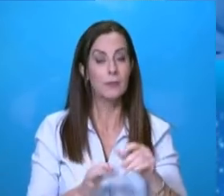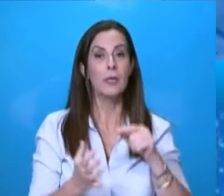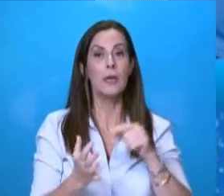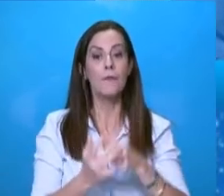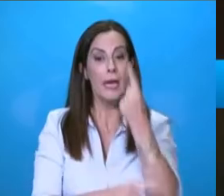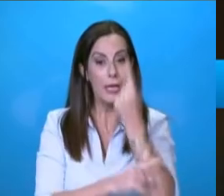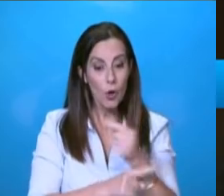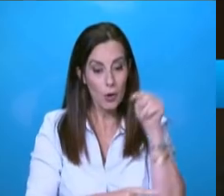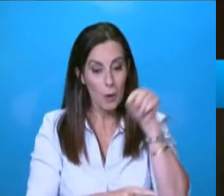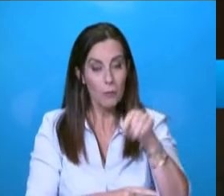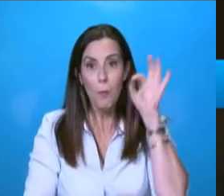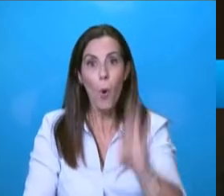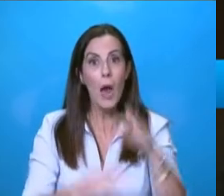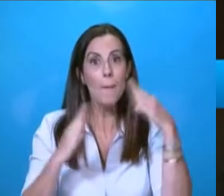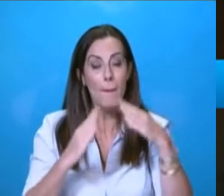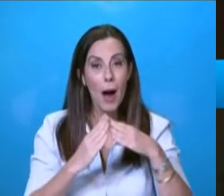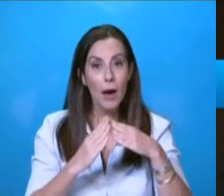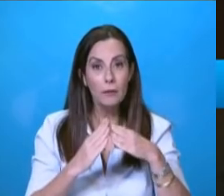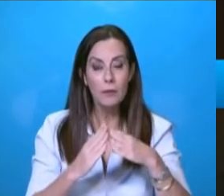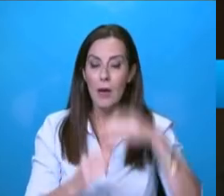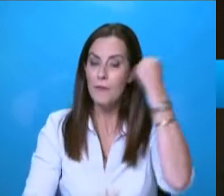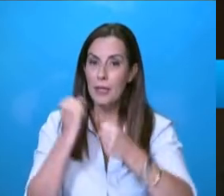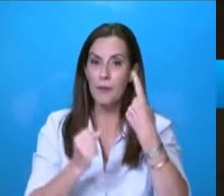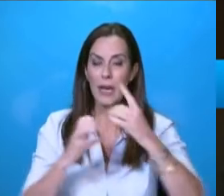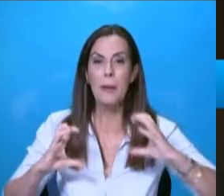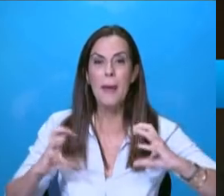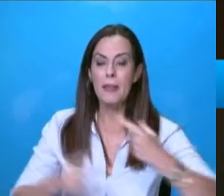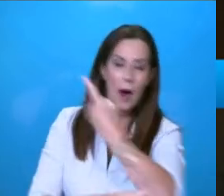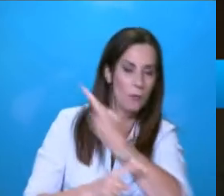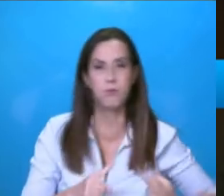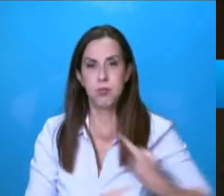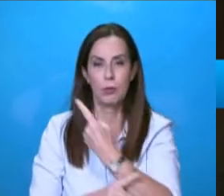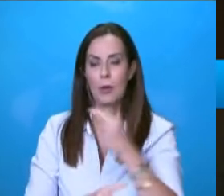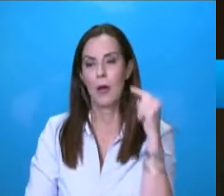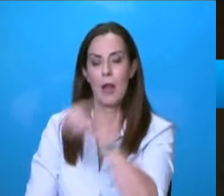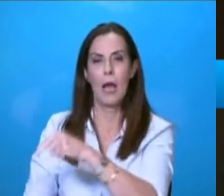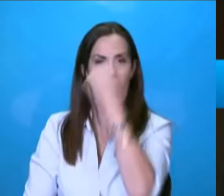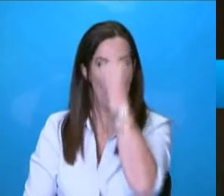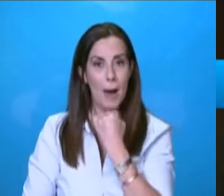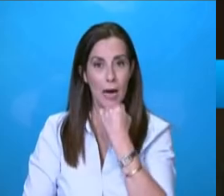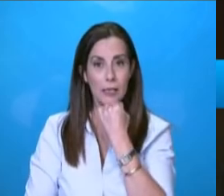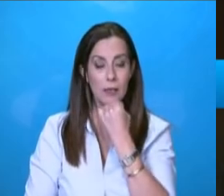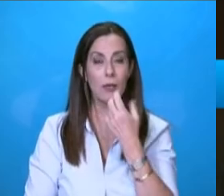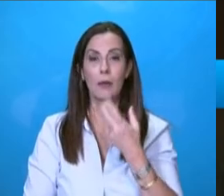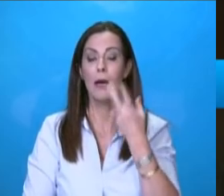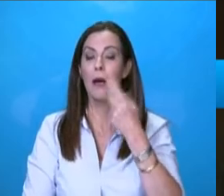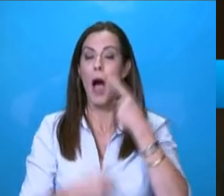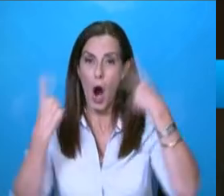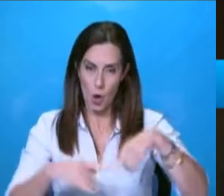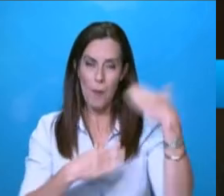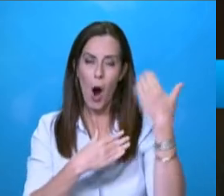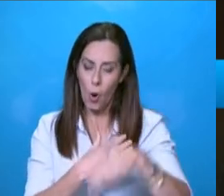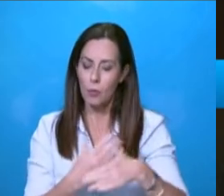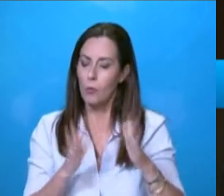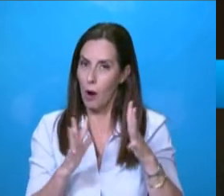יישוב פוגע בבית, ותקיפה אחת באמצעות טנקים לעבר עמדה של חמאס. ועל 24 השעות האחרונות והכל